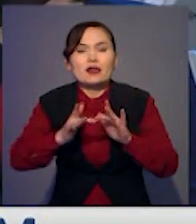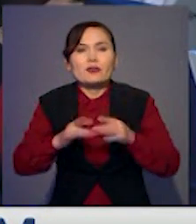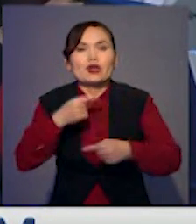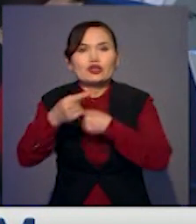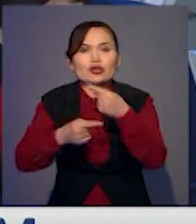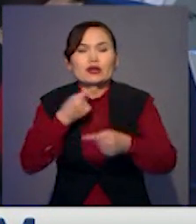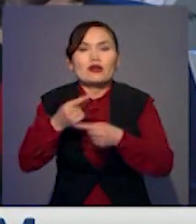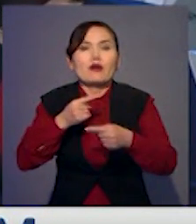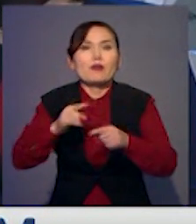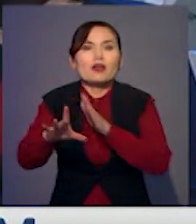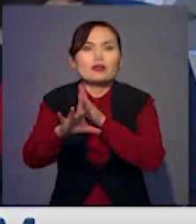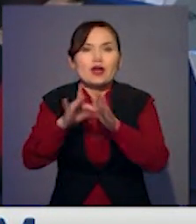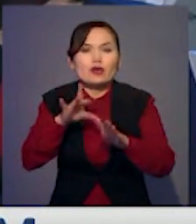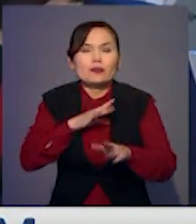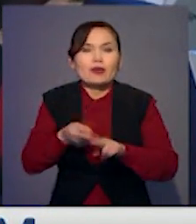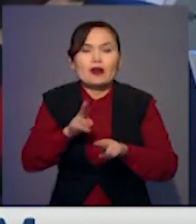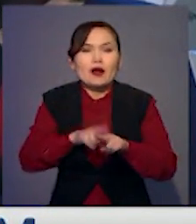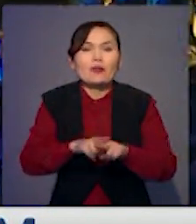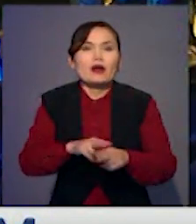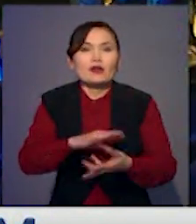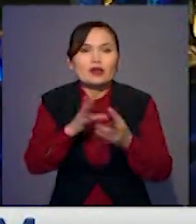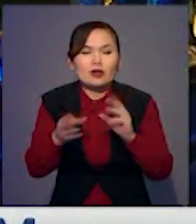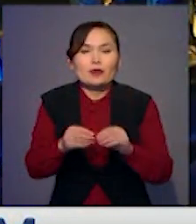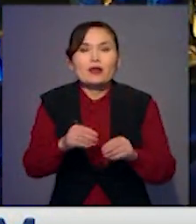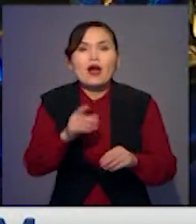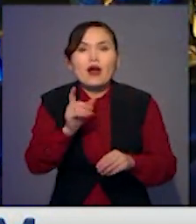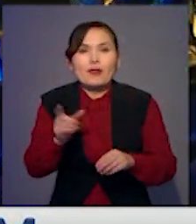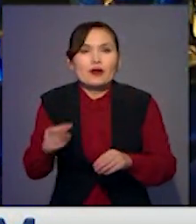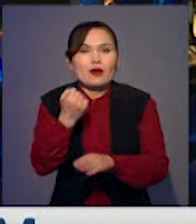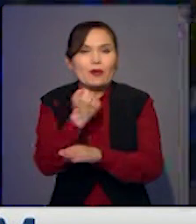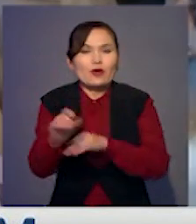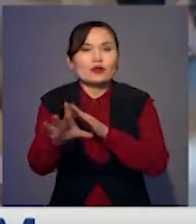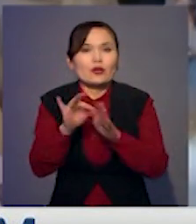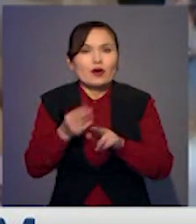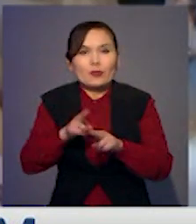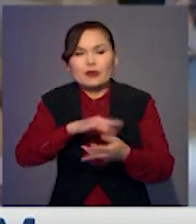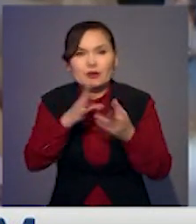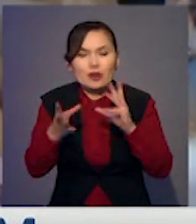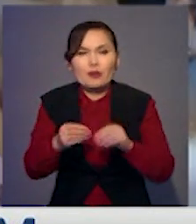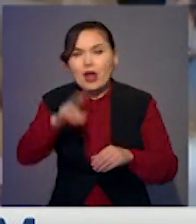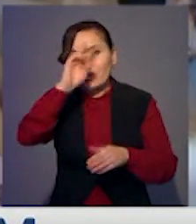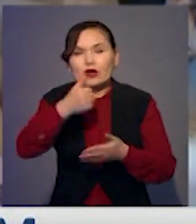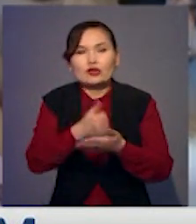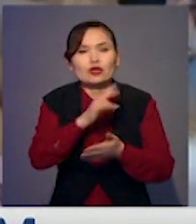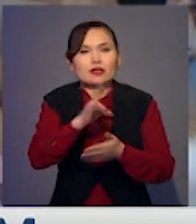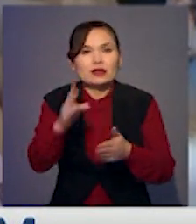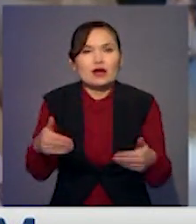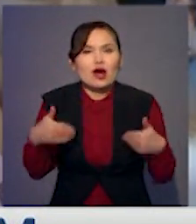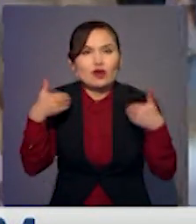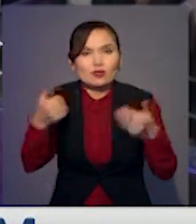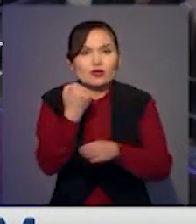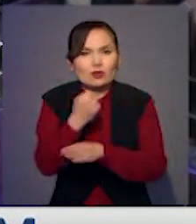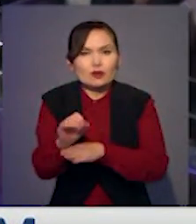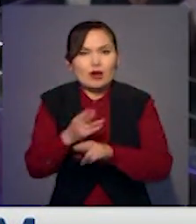102-сін ғана үздік деп таныды. Халықтың ықыласына бөленген жандарды мемлекет басшысы құттықтап, оларға мол сенім артатындығын